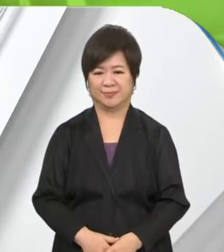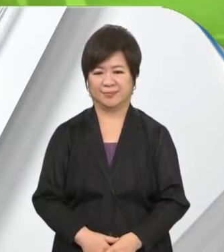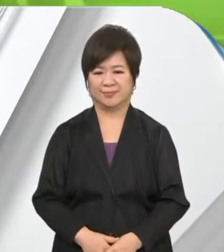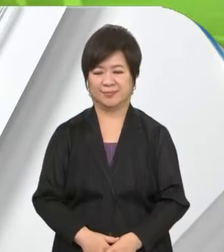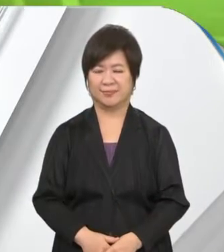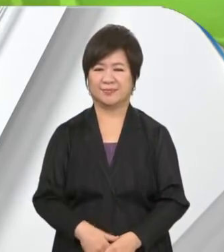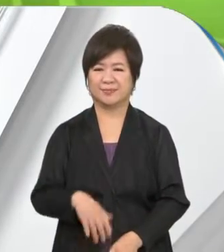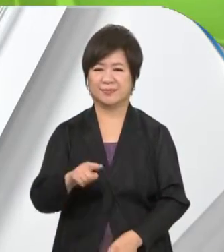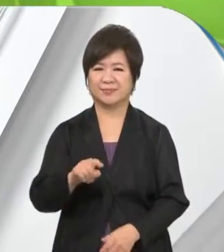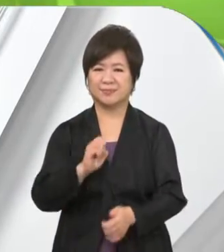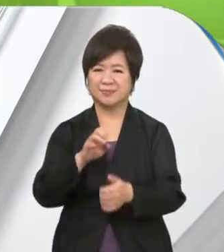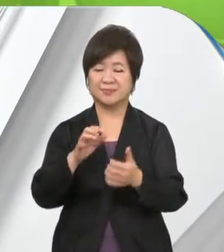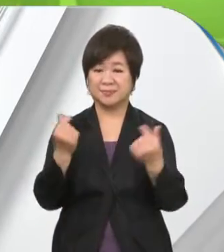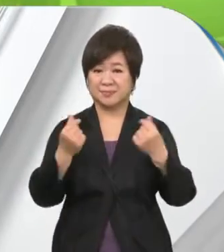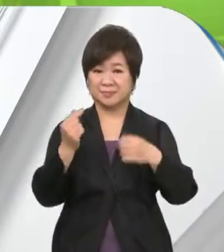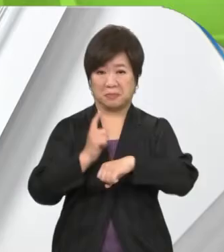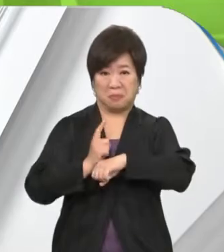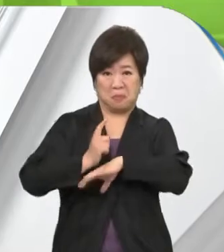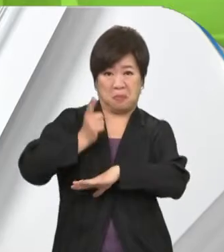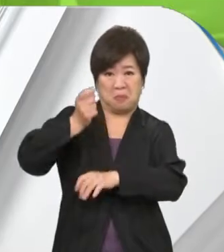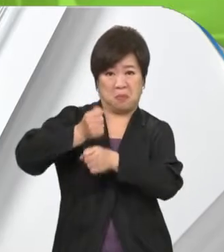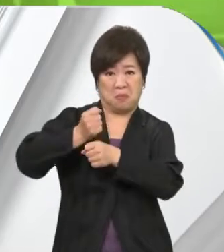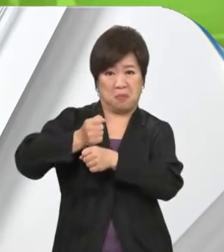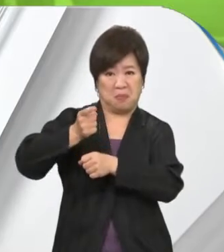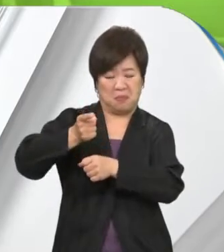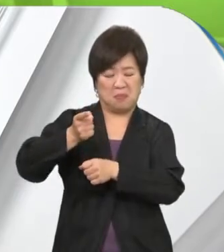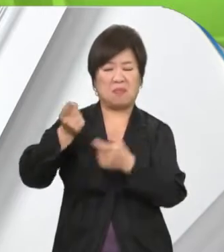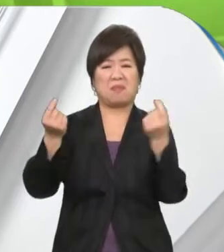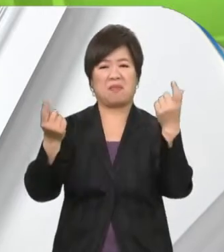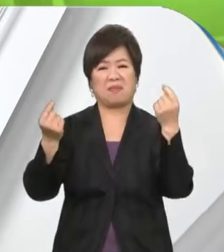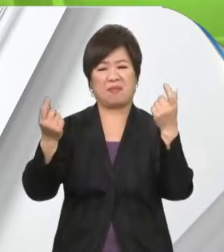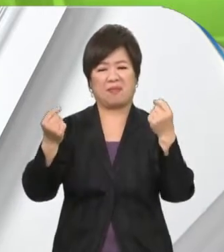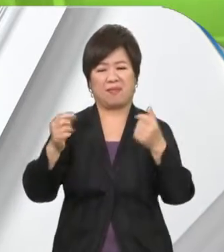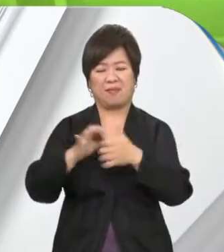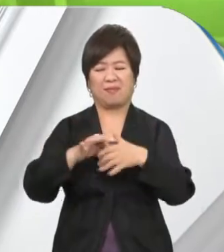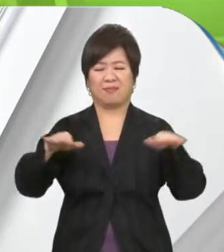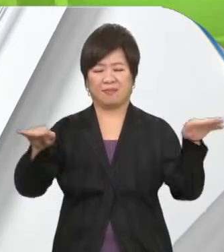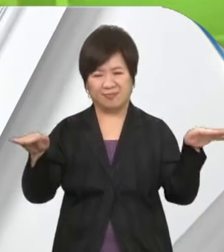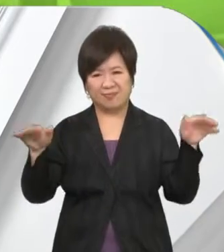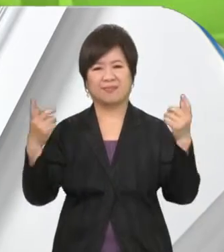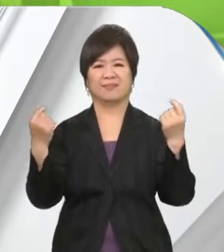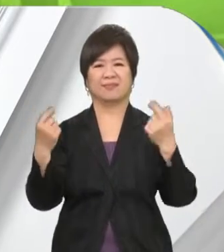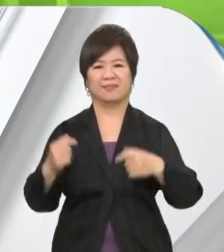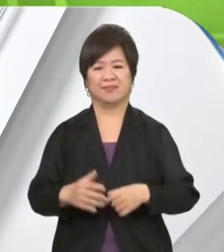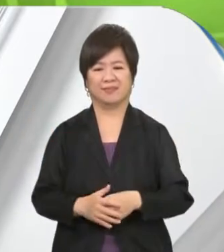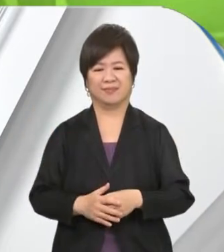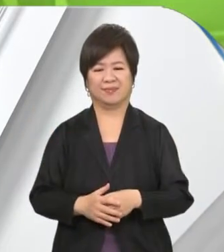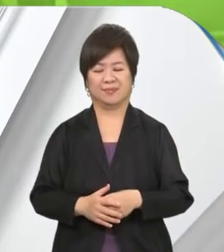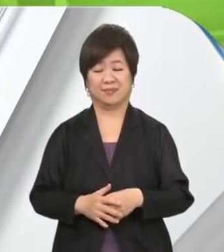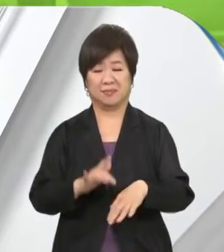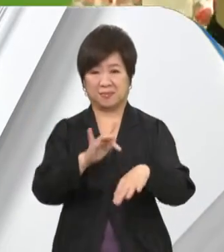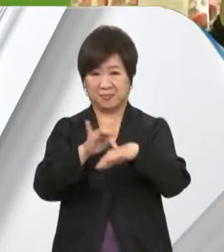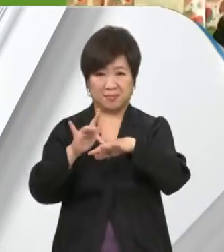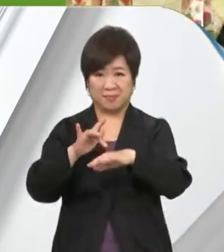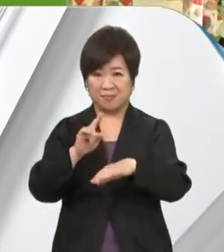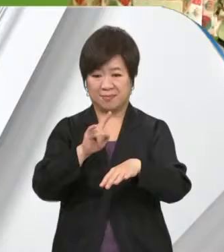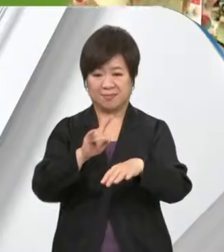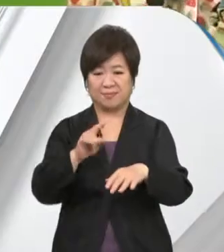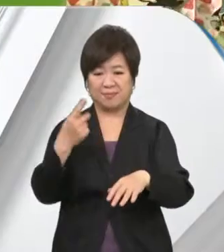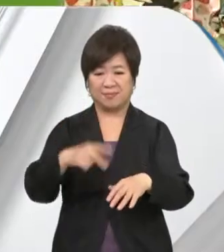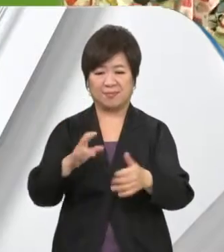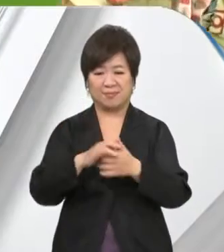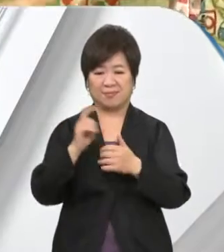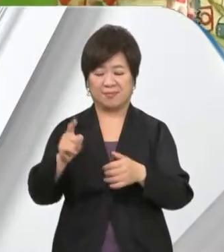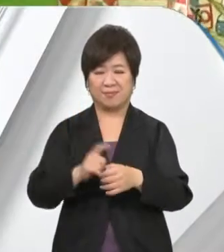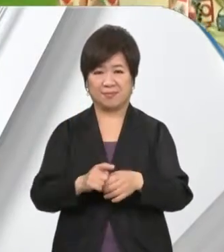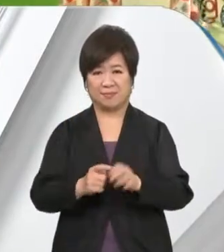飞起来喽！ 小朋友天天失踪，同树春开来，都冲系太空人同款。除了普通体验，特别特点用飞向